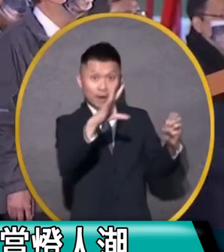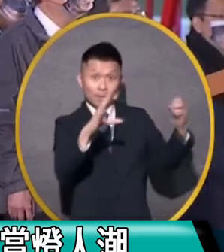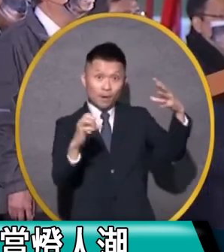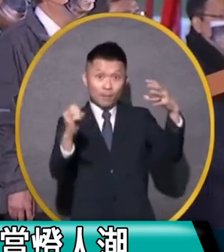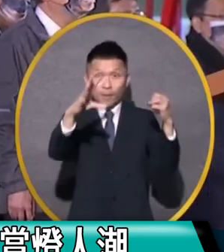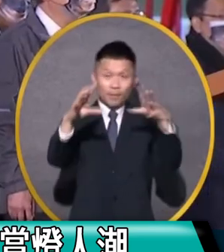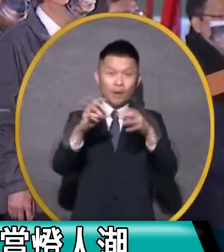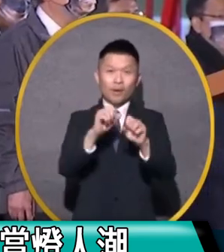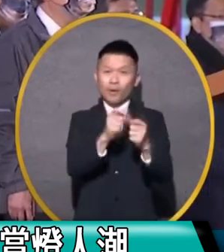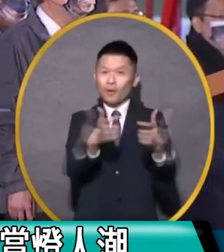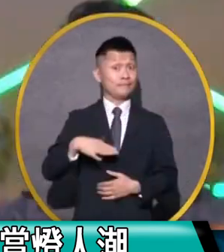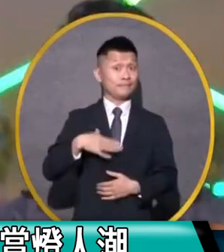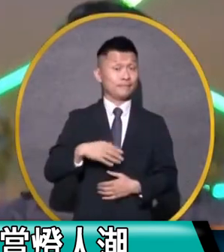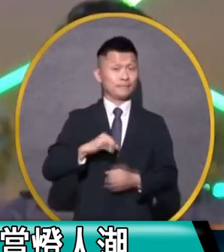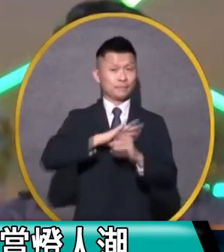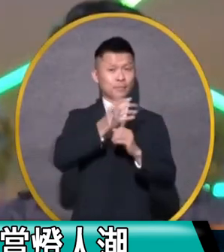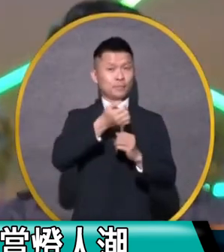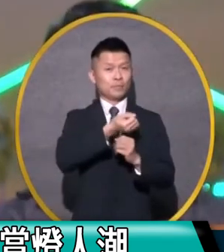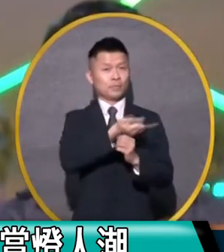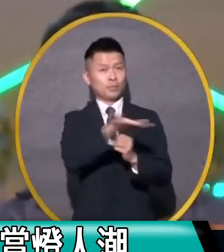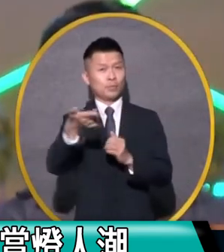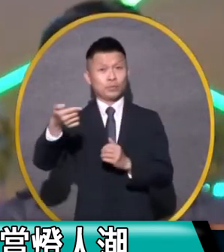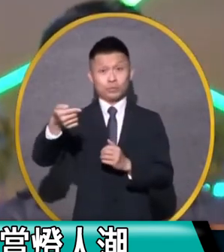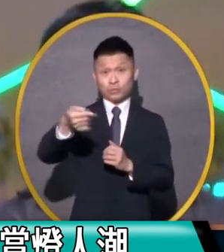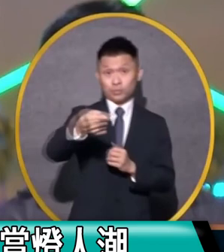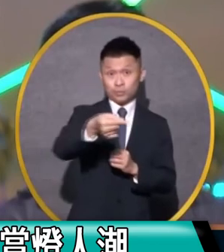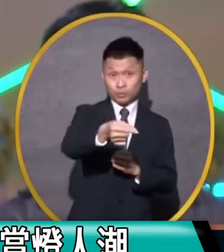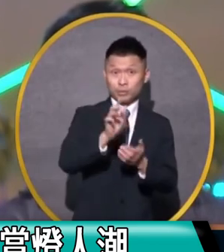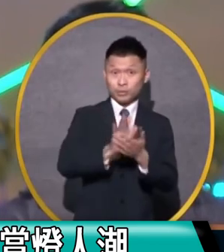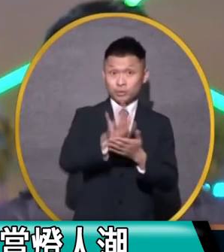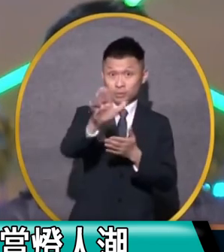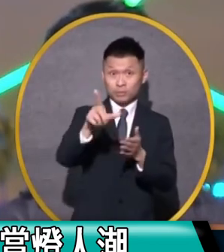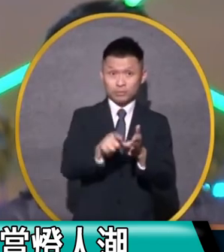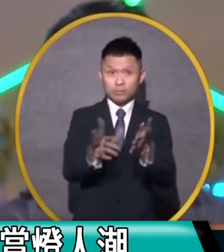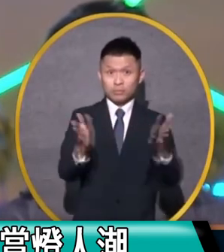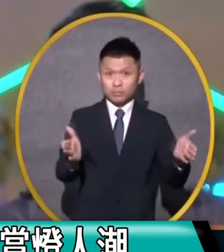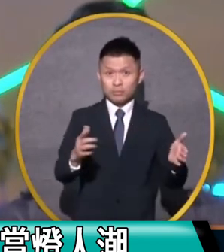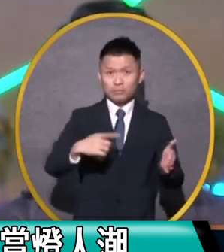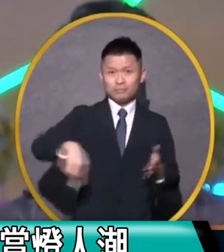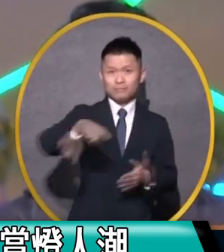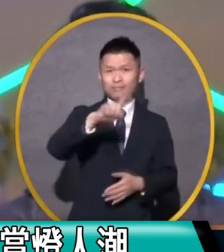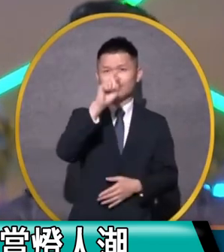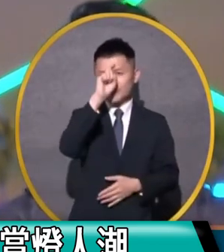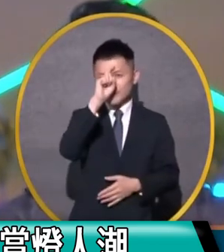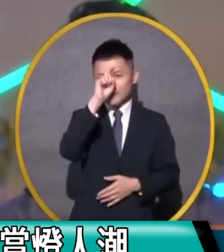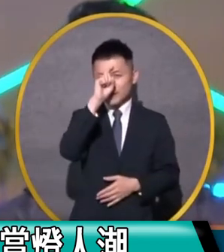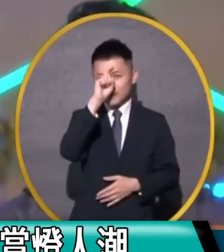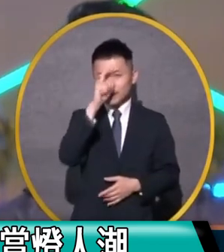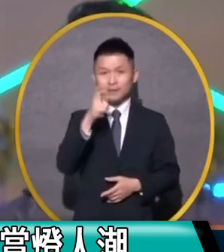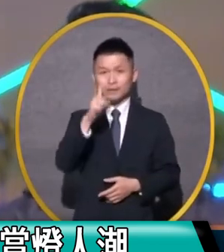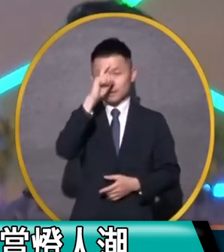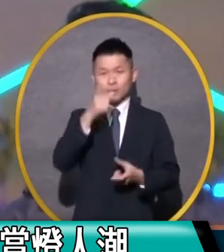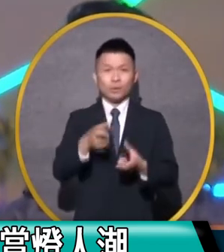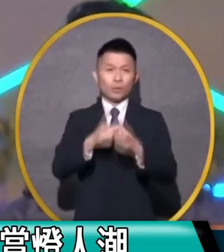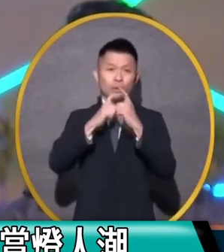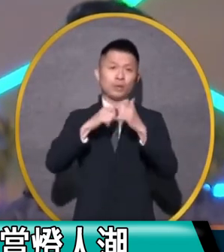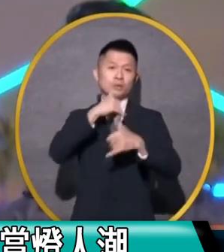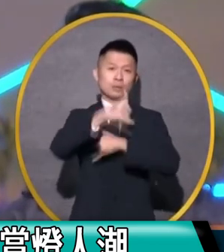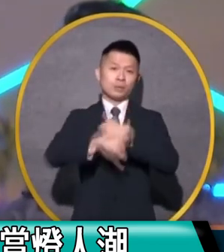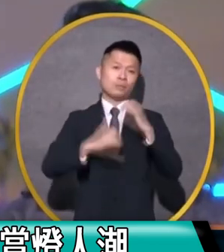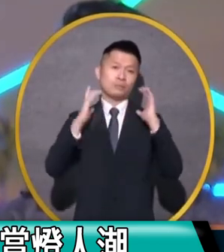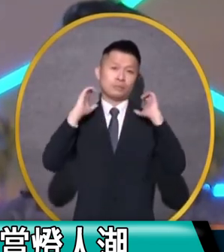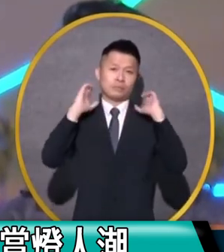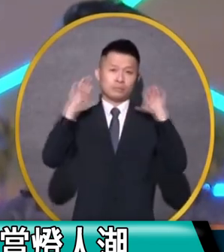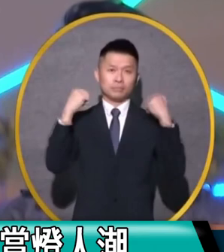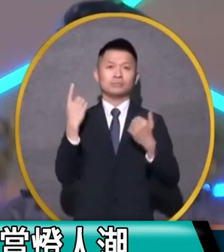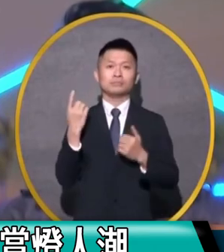家都晓得，在疫后这一段期间，我们大家都很盼望着能够恢复正常的生活。那在